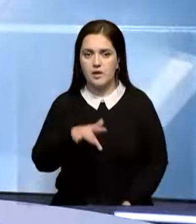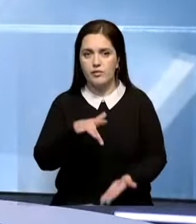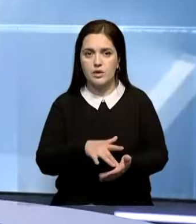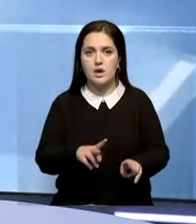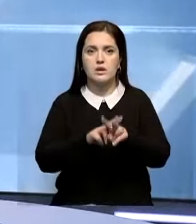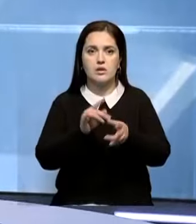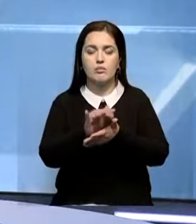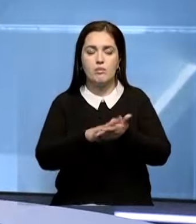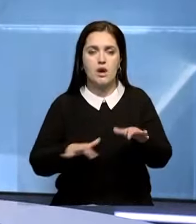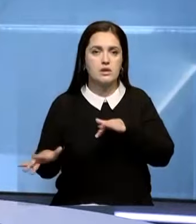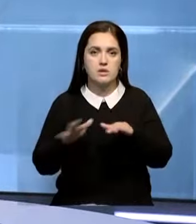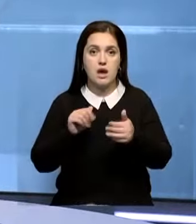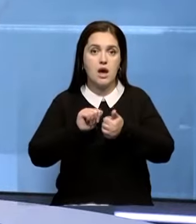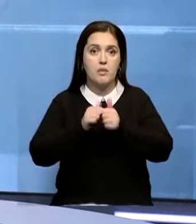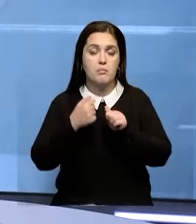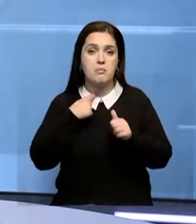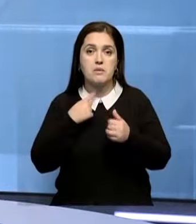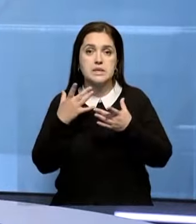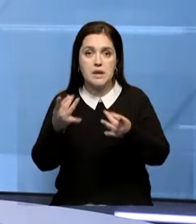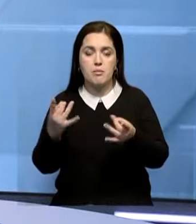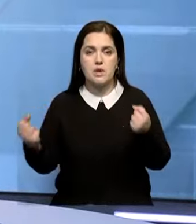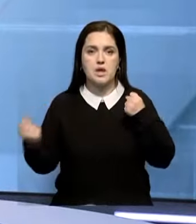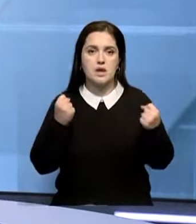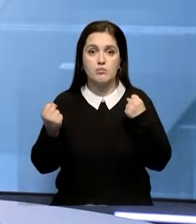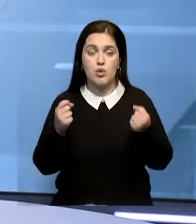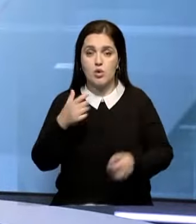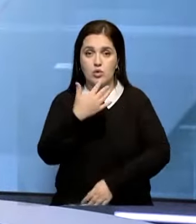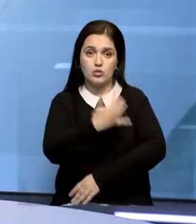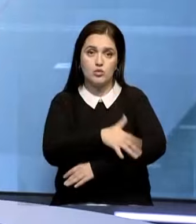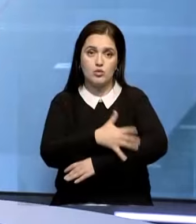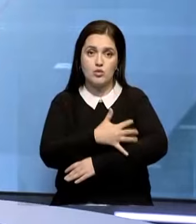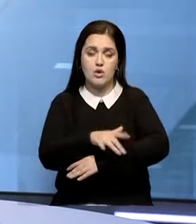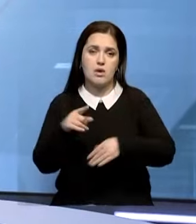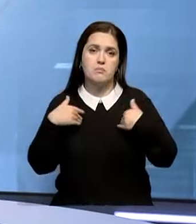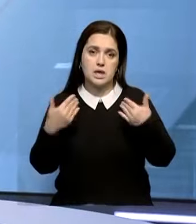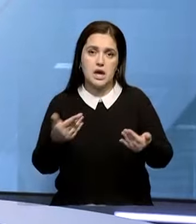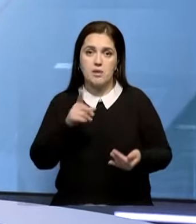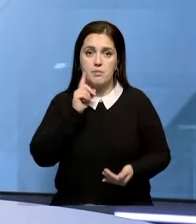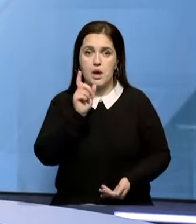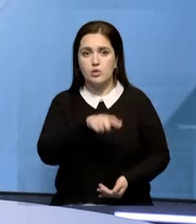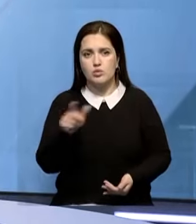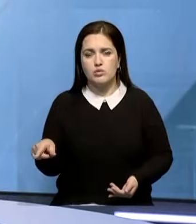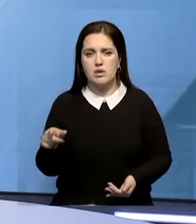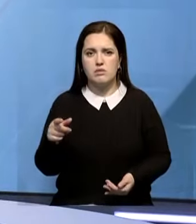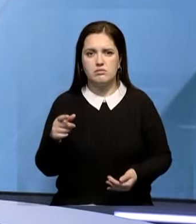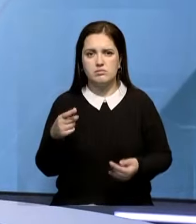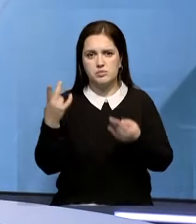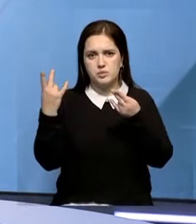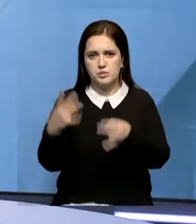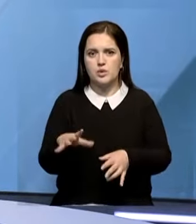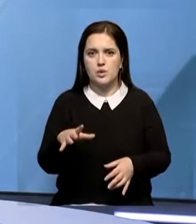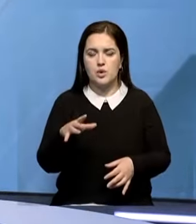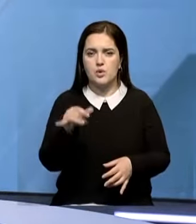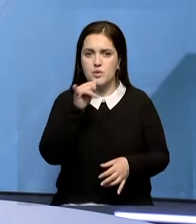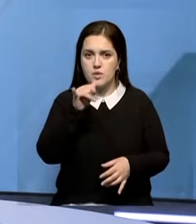В Астане продолжается акция «Обменяй зависимость на спорт». Прямо на улице волонтеры предлагают молодым людям навсегда распрощаться с вредной